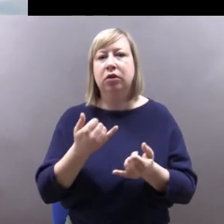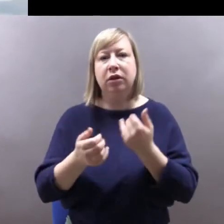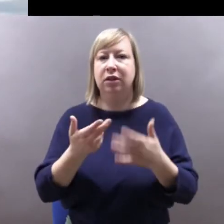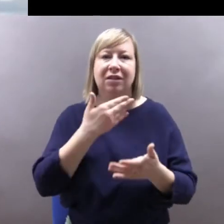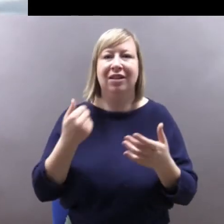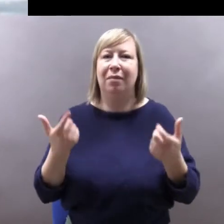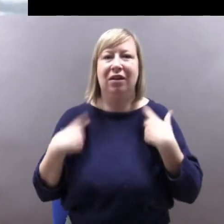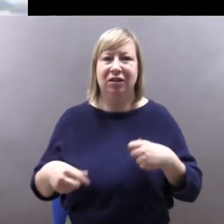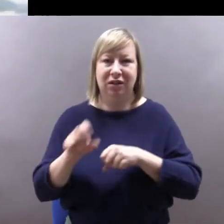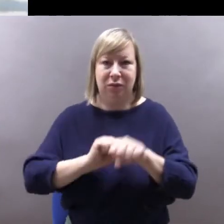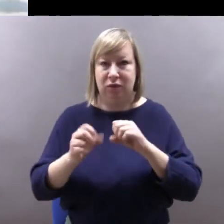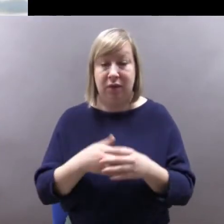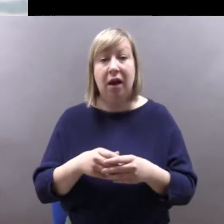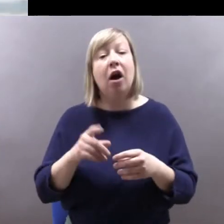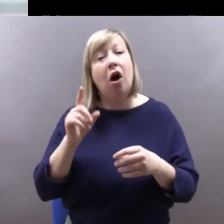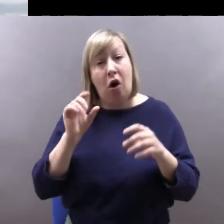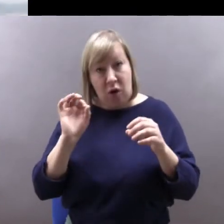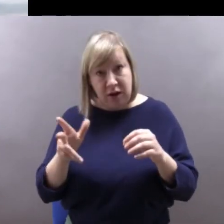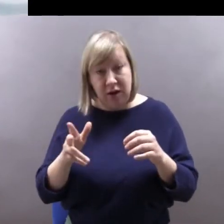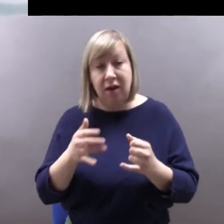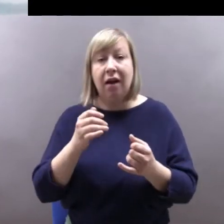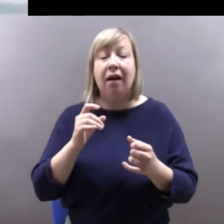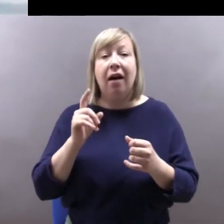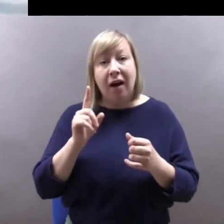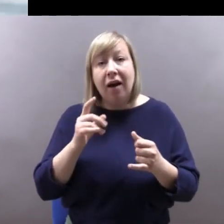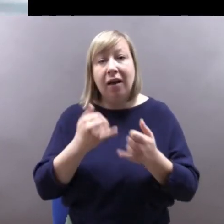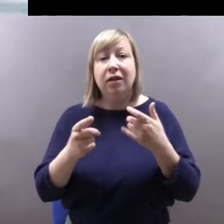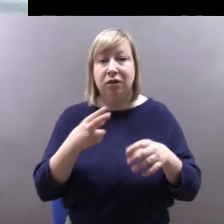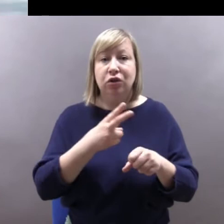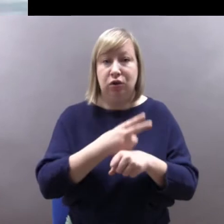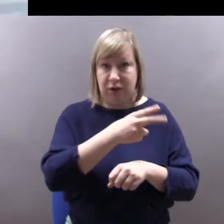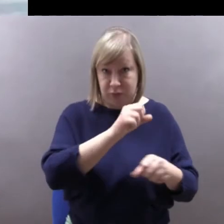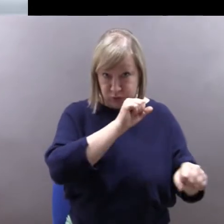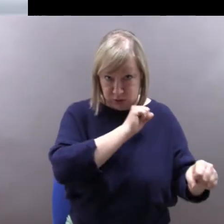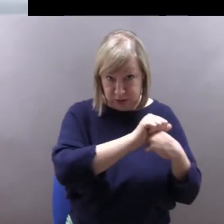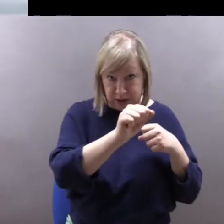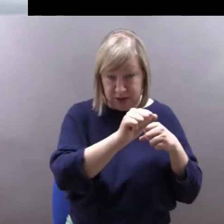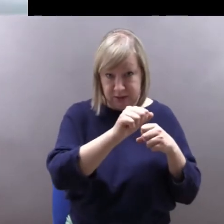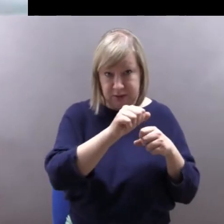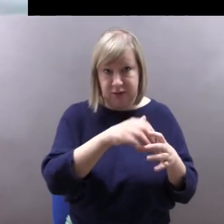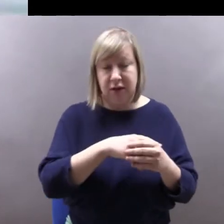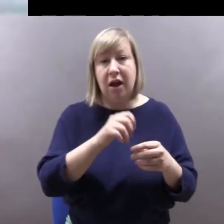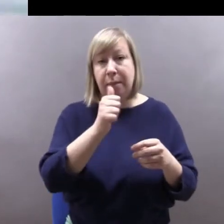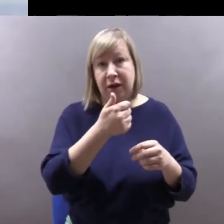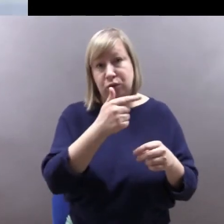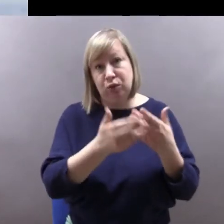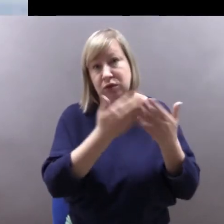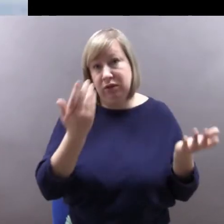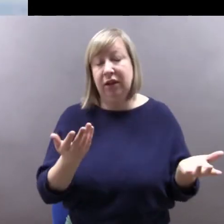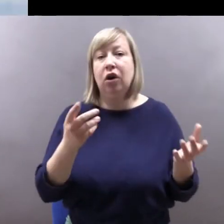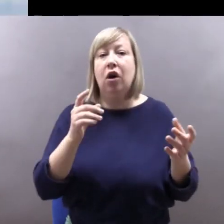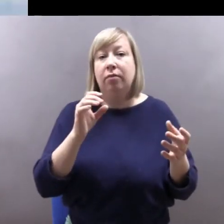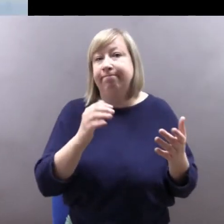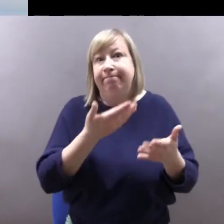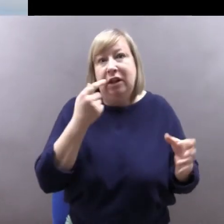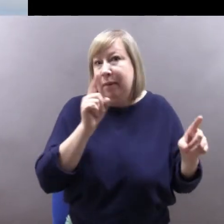dostępność, jak nie ma niepełnosprawnych? Okej, ale jak będziecie dostępni, to oczywiście, że pierwszego dnia nie przyjdzie 100 niepełnosprawnych, tak jak mówię,